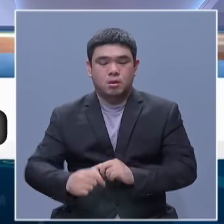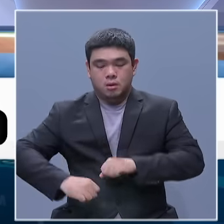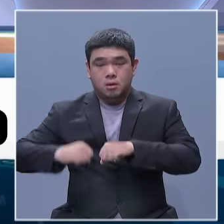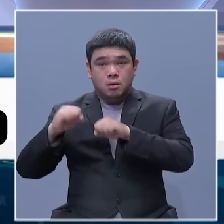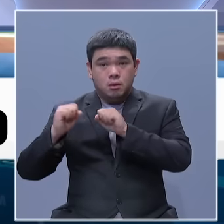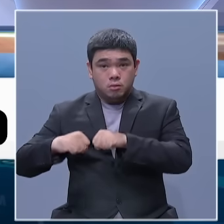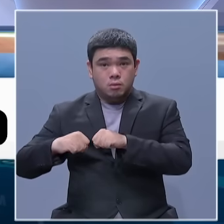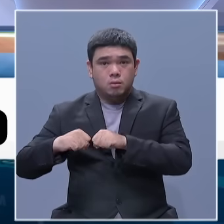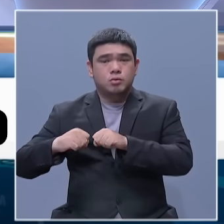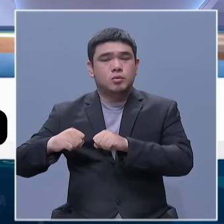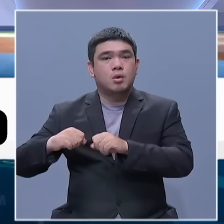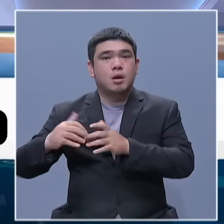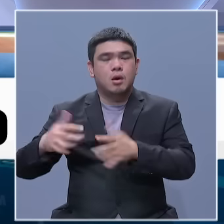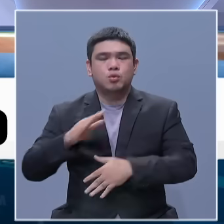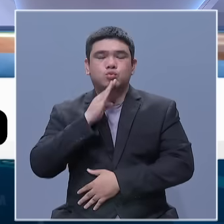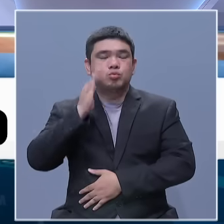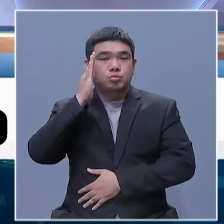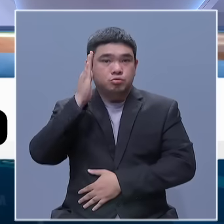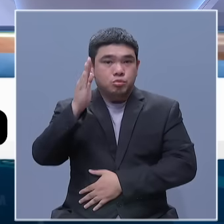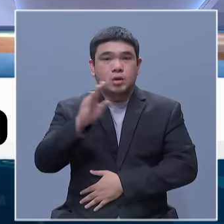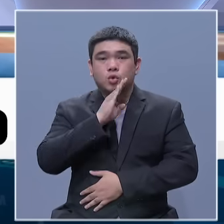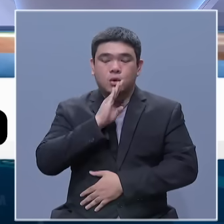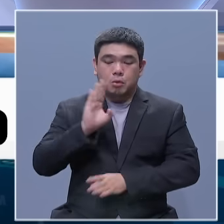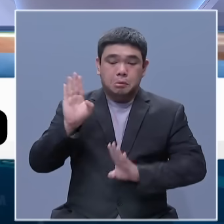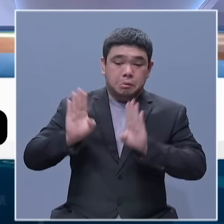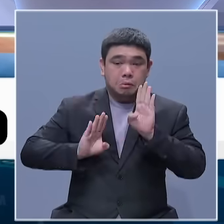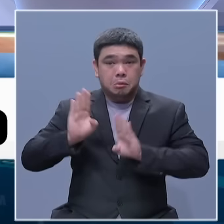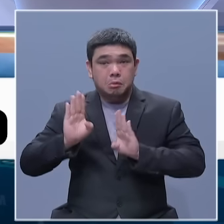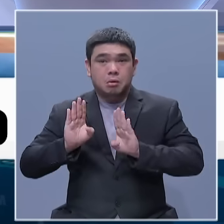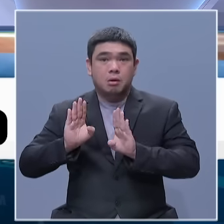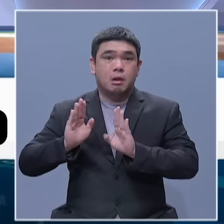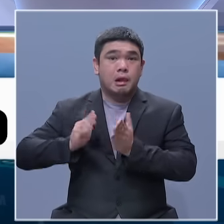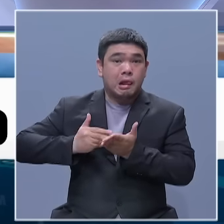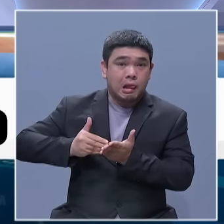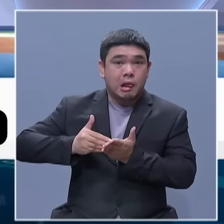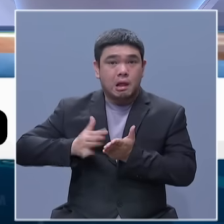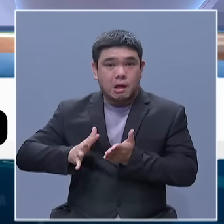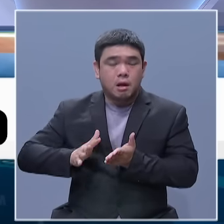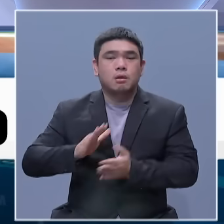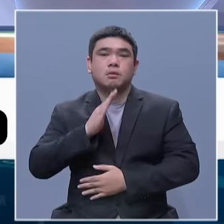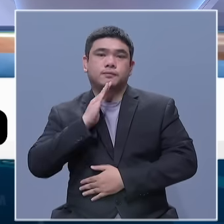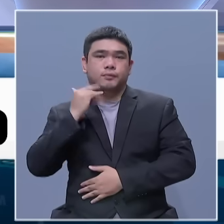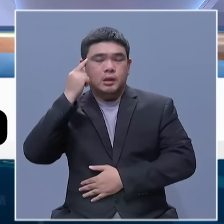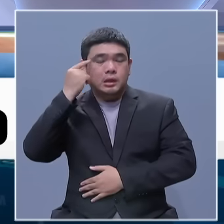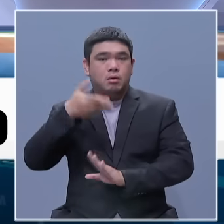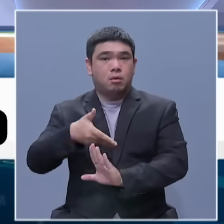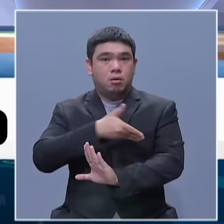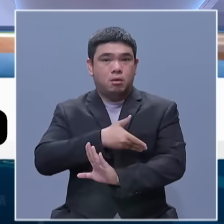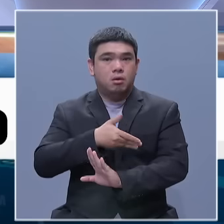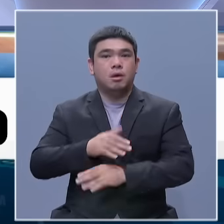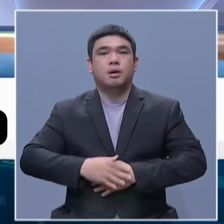กันใหม ่ และคราวนี้ก็ไม่รู้ว่าเสียงจะมากพอที่จะขับออกหรือเปล่าหรือยังไงนะคะแต่ดูว่าน่าจะเป็นรู